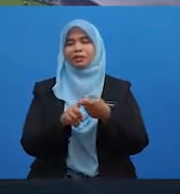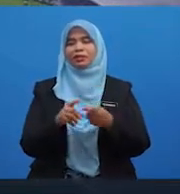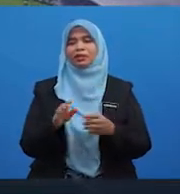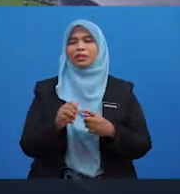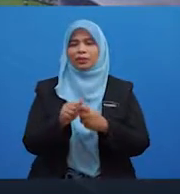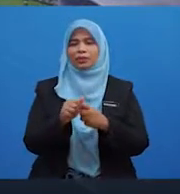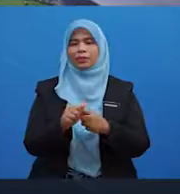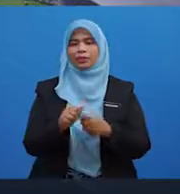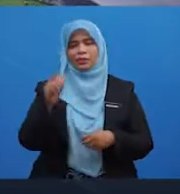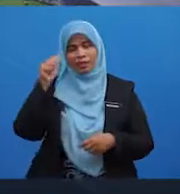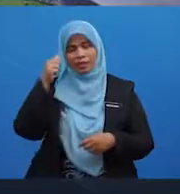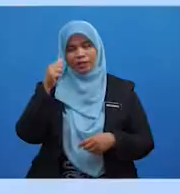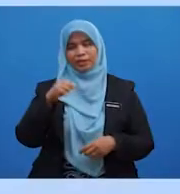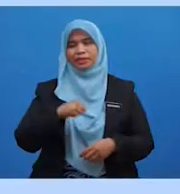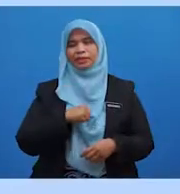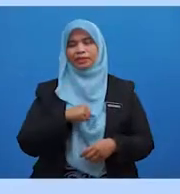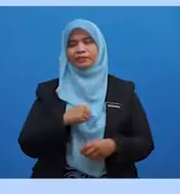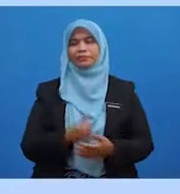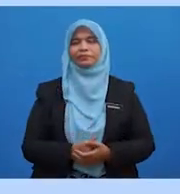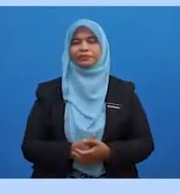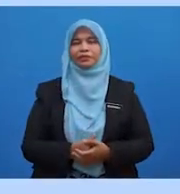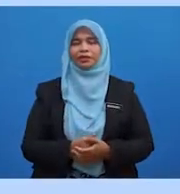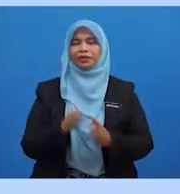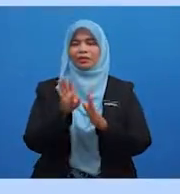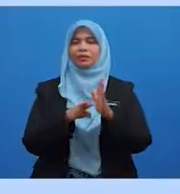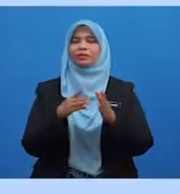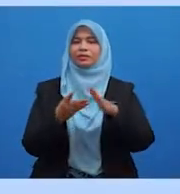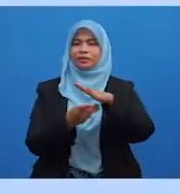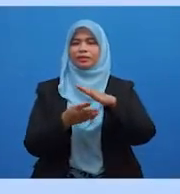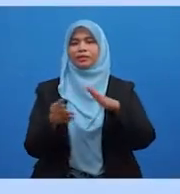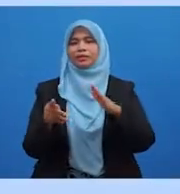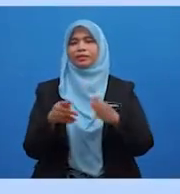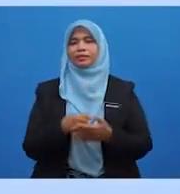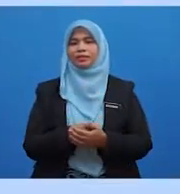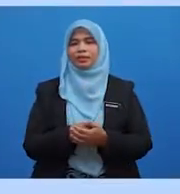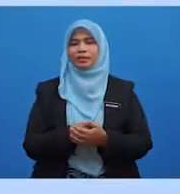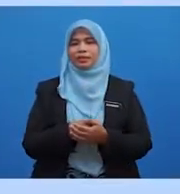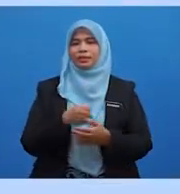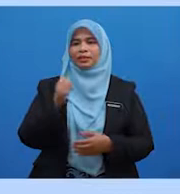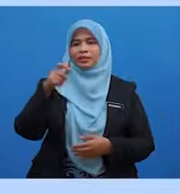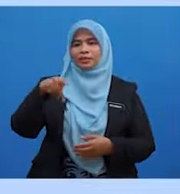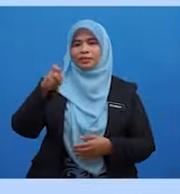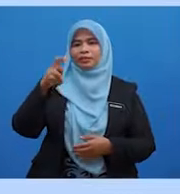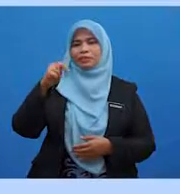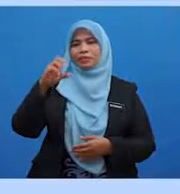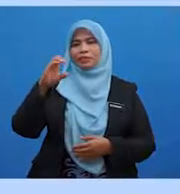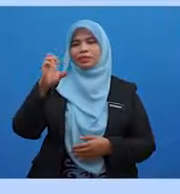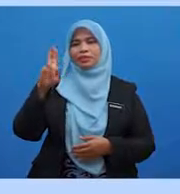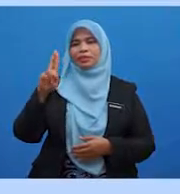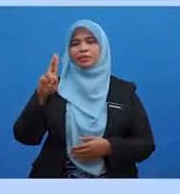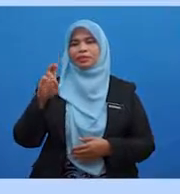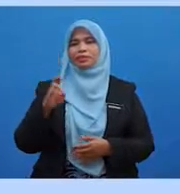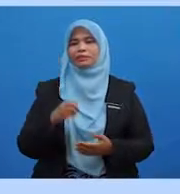andaian individu yang terbabit. Berdasarkan Spence 1966, peningkatan kebangkitan adalah seiring dengan